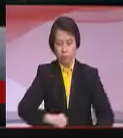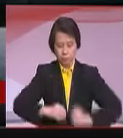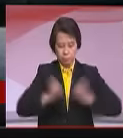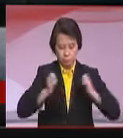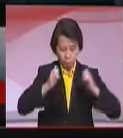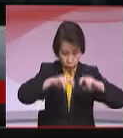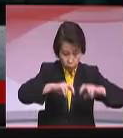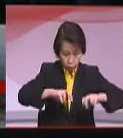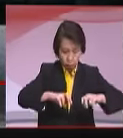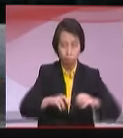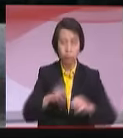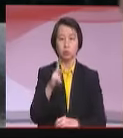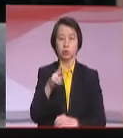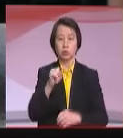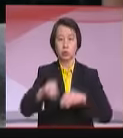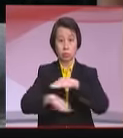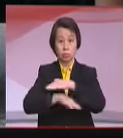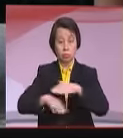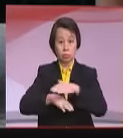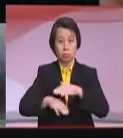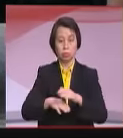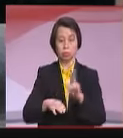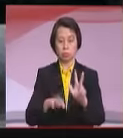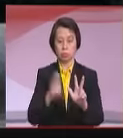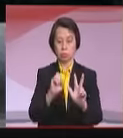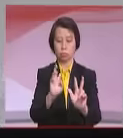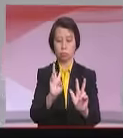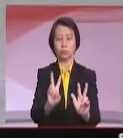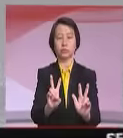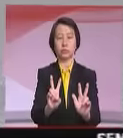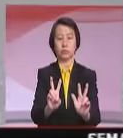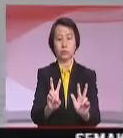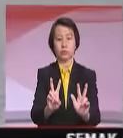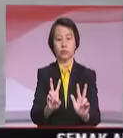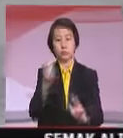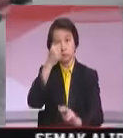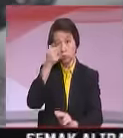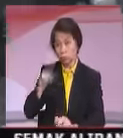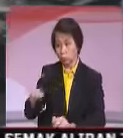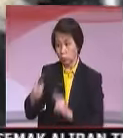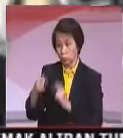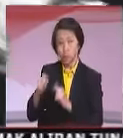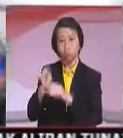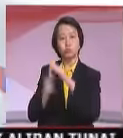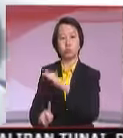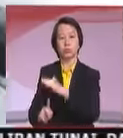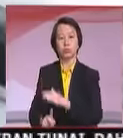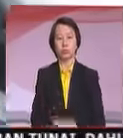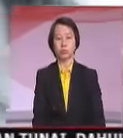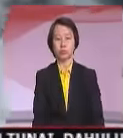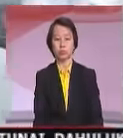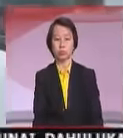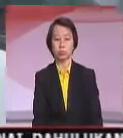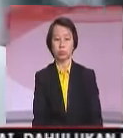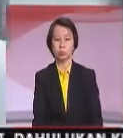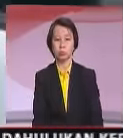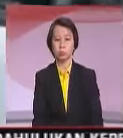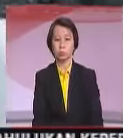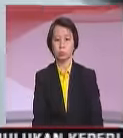siasat. Kes disiasat di bawah Seksyen 302 Kanun Keseksaan kerana membunuh.